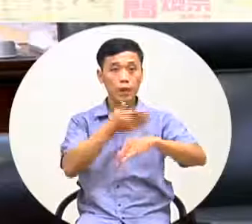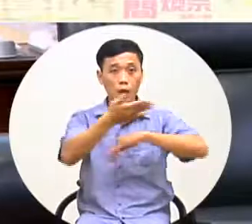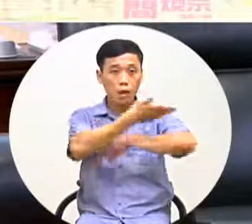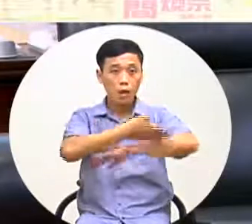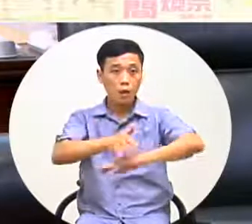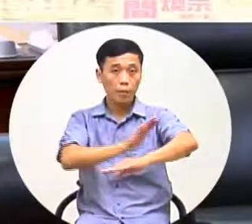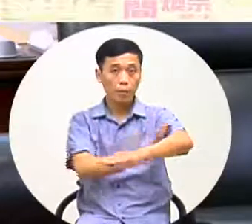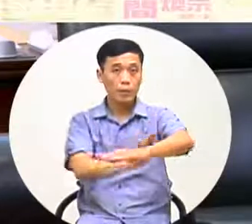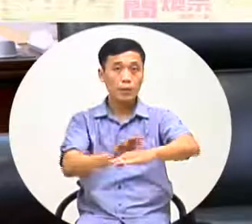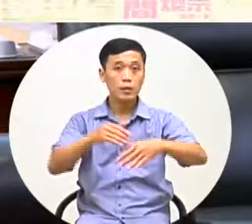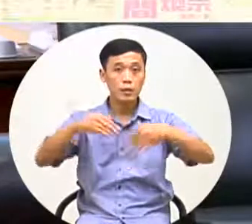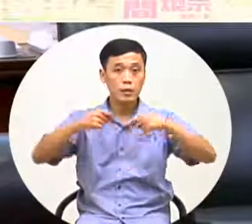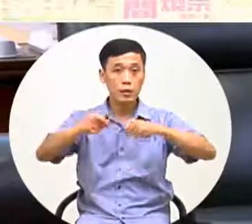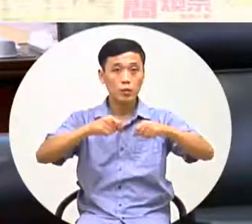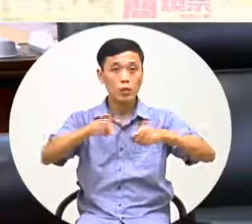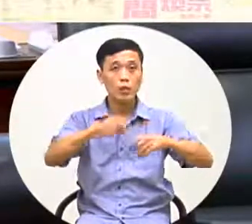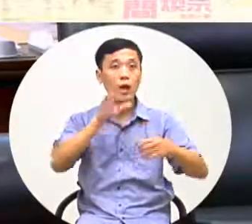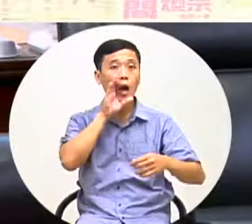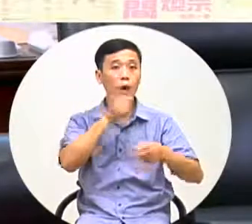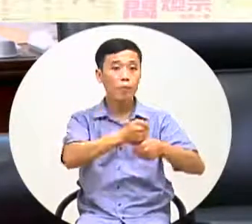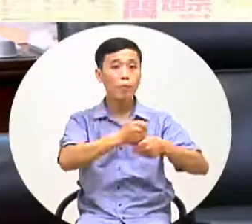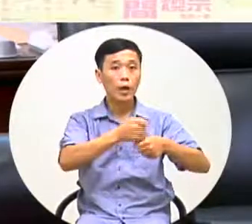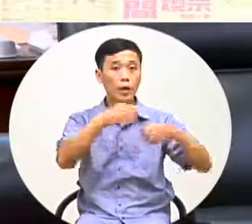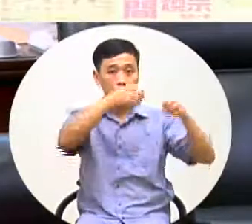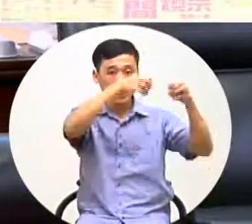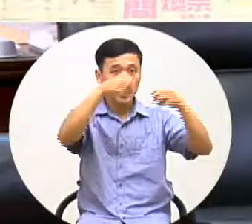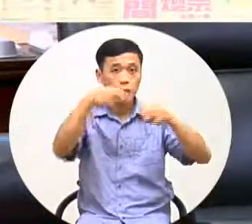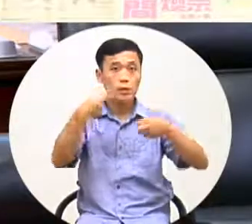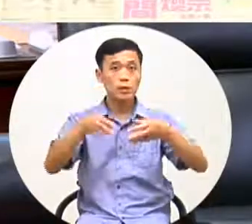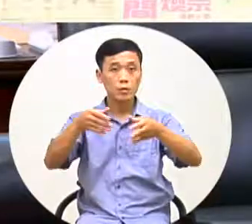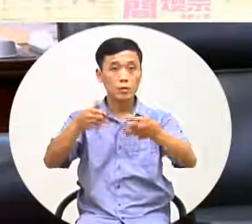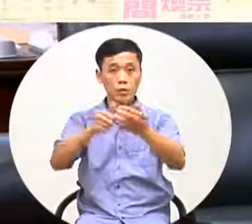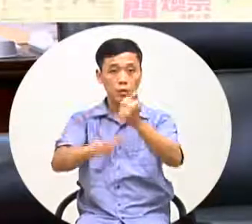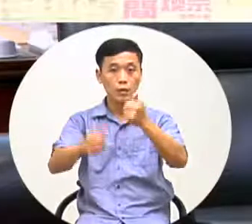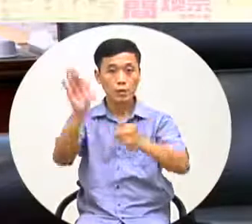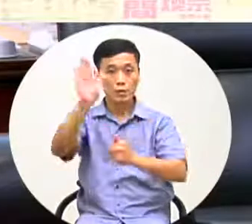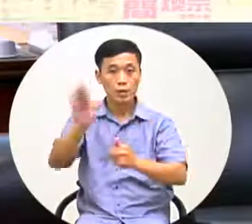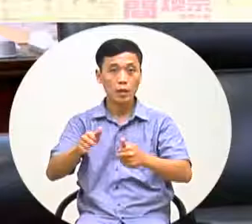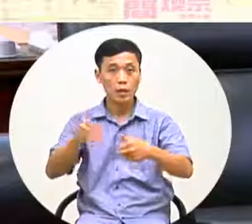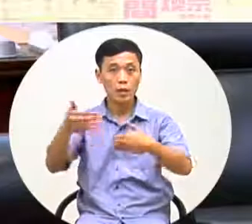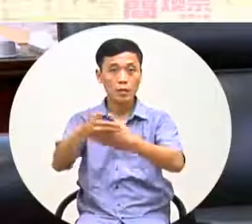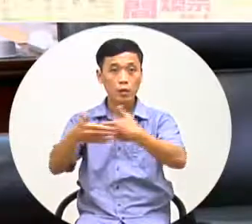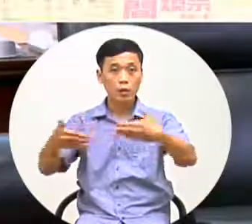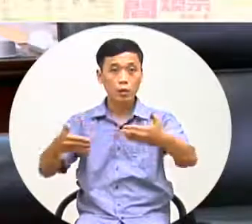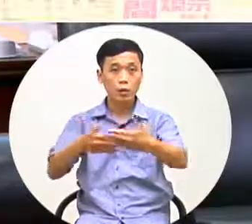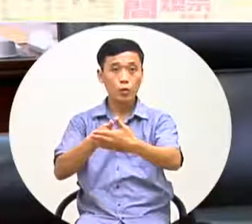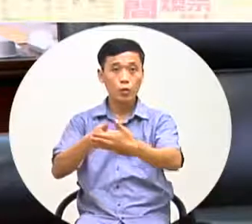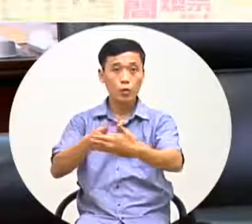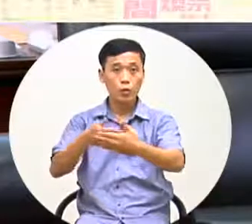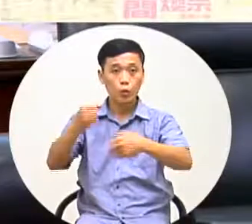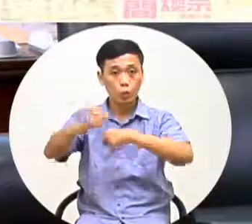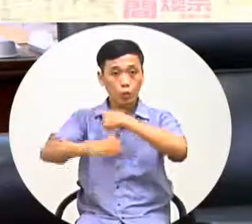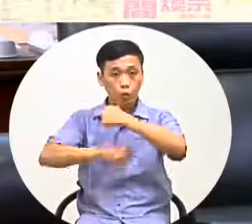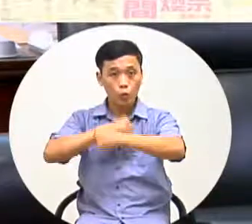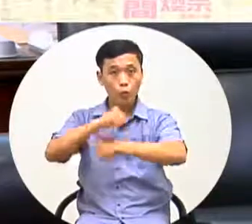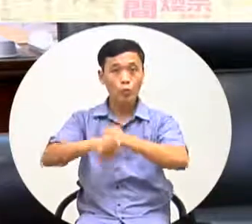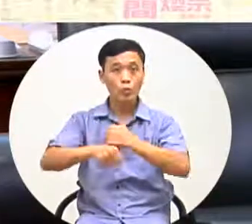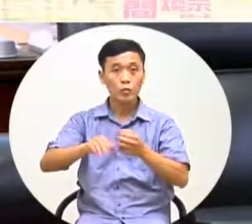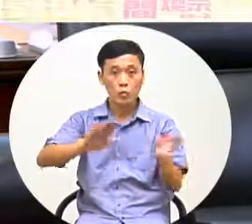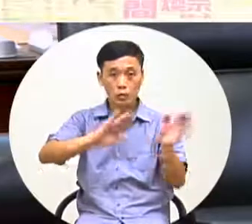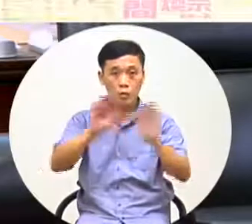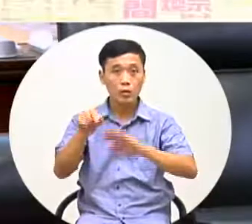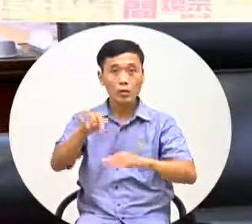是在一个生态交通，一个全球盛典的一个活动之下了。那其实这个计划，其实在生态交